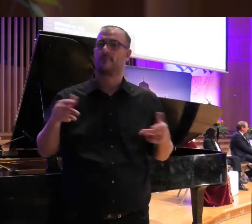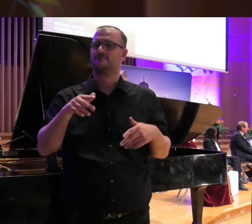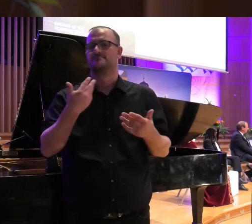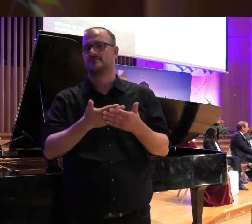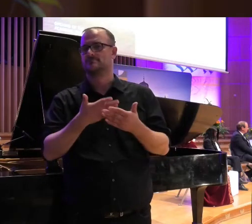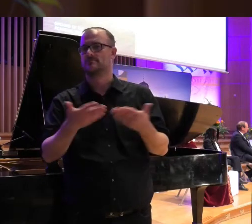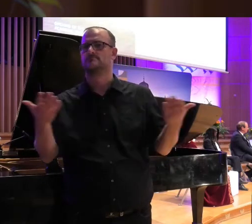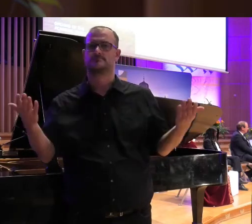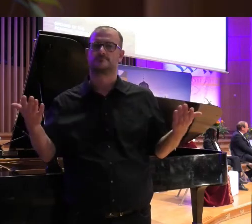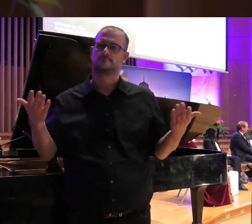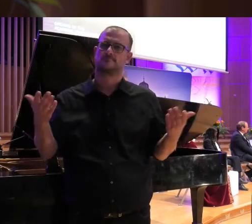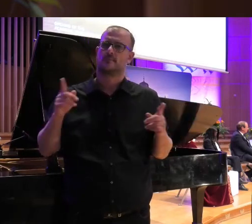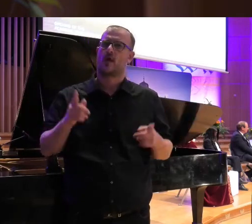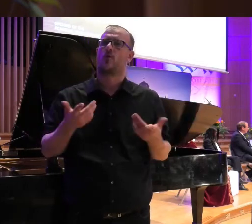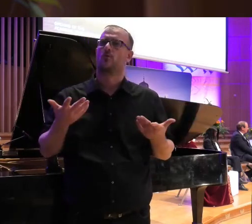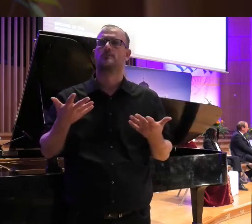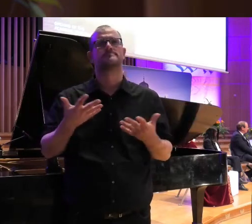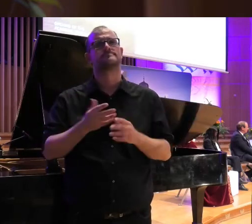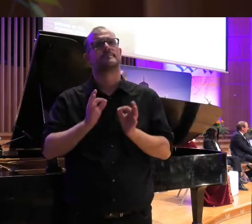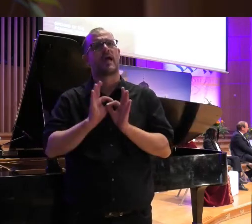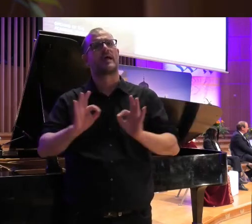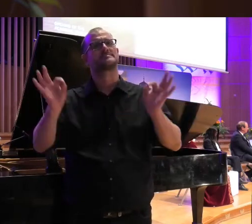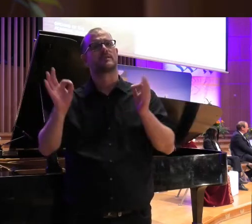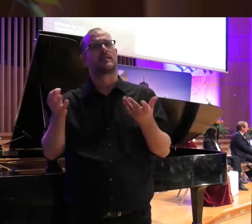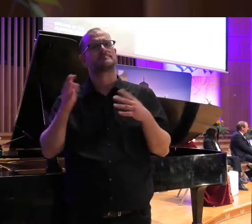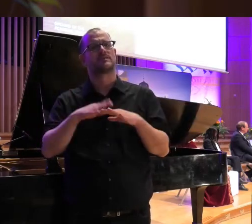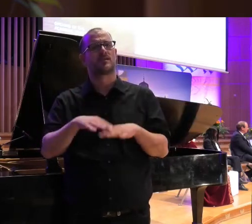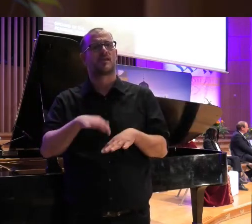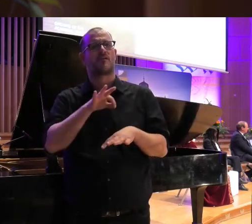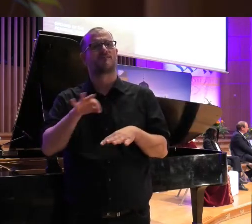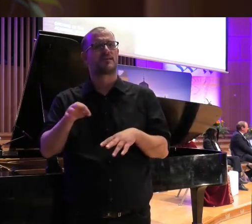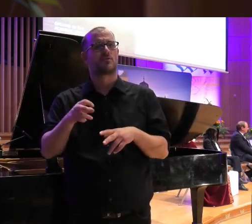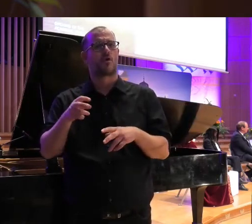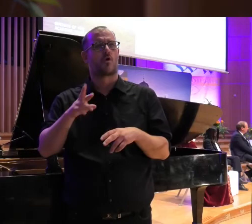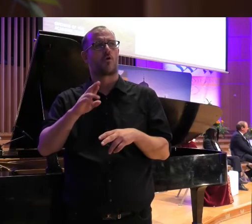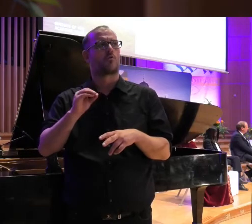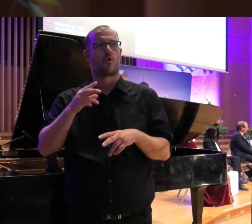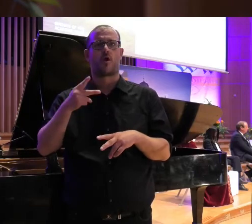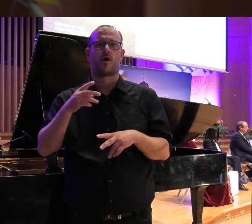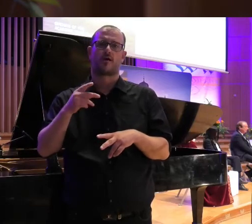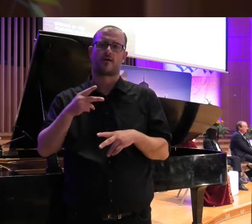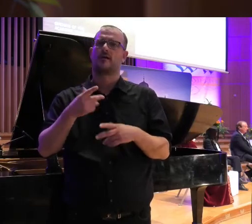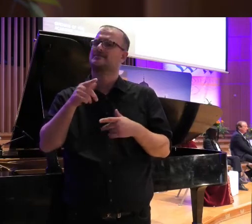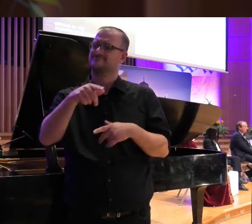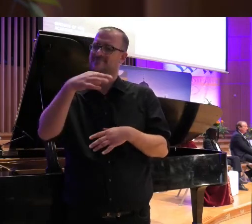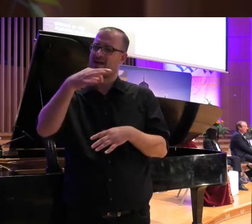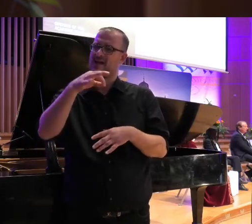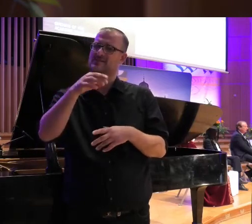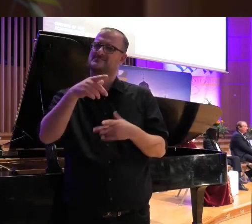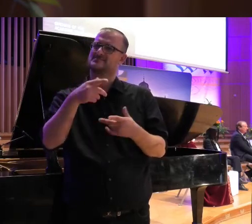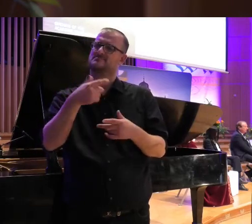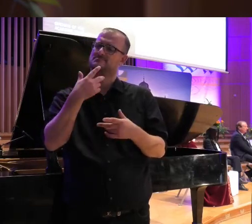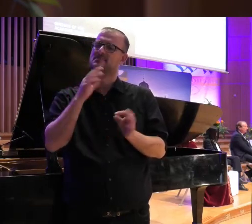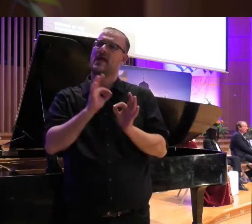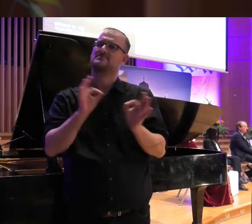Kontext ist auch das Exzellenzcluster FinoROP zu sehen. FinoRob ist das einzige Exzellenzcluster in